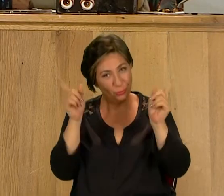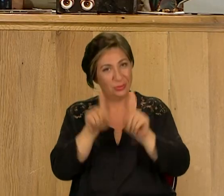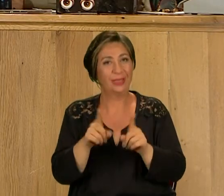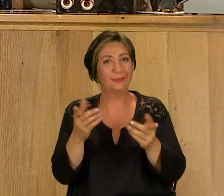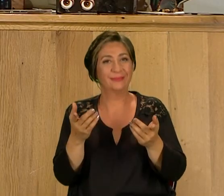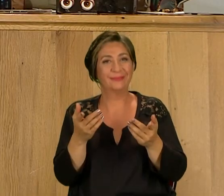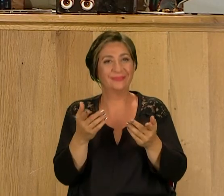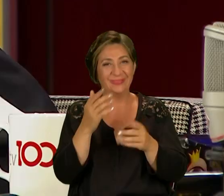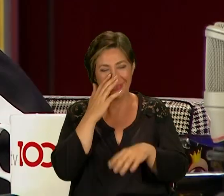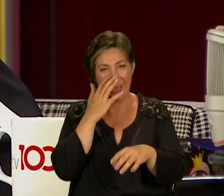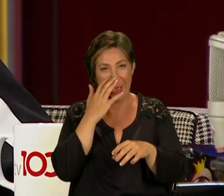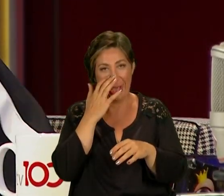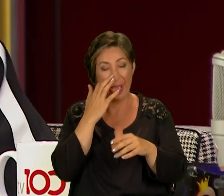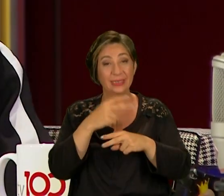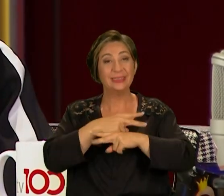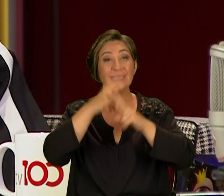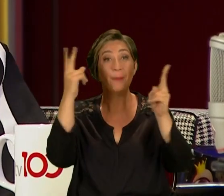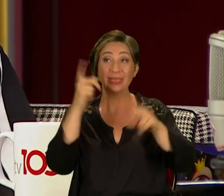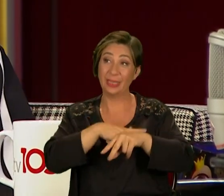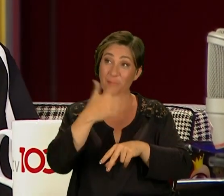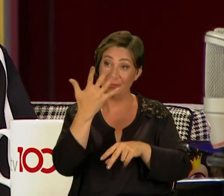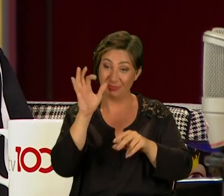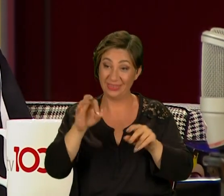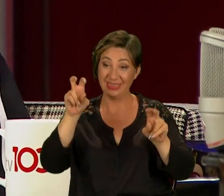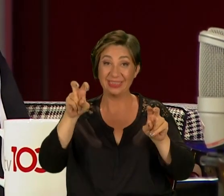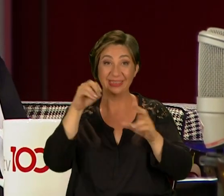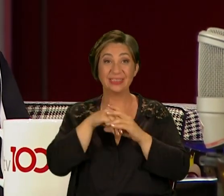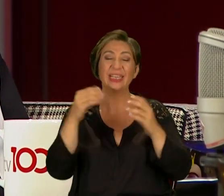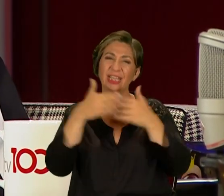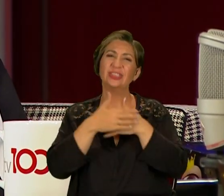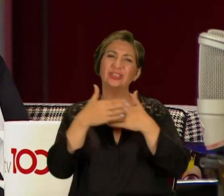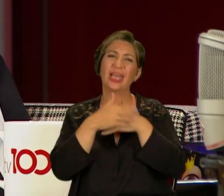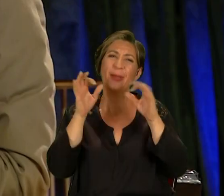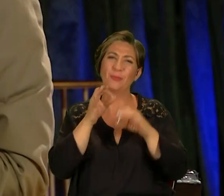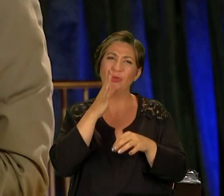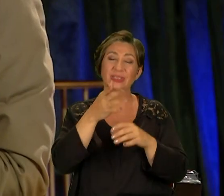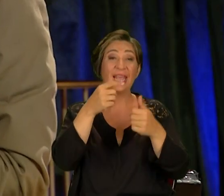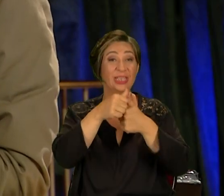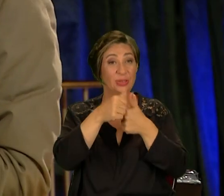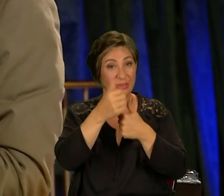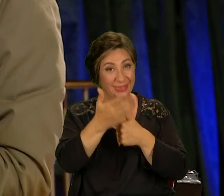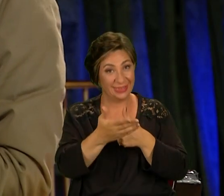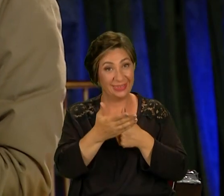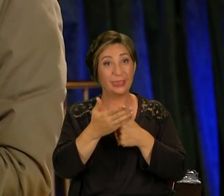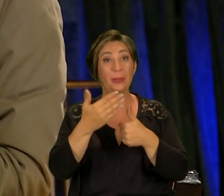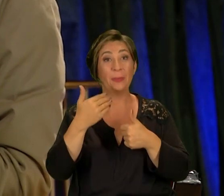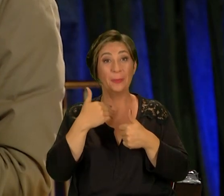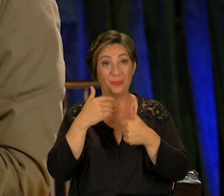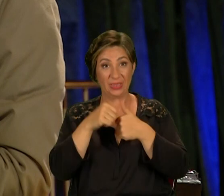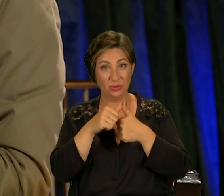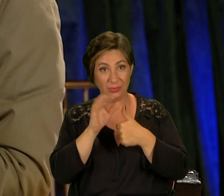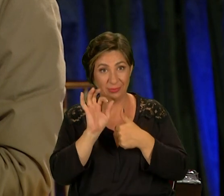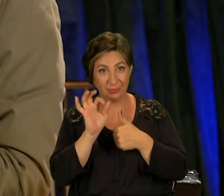Buluşalım. Buluşalım valla. Sabaha karşı. Zaten hep gececiyiz, evet. Zaten. Senin eşin.